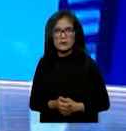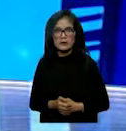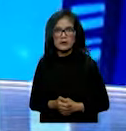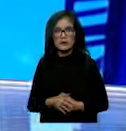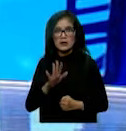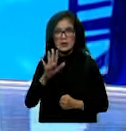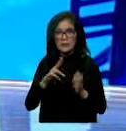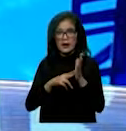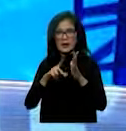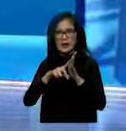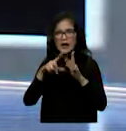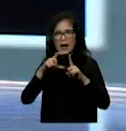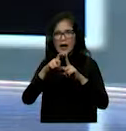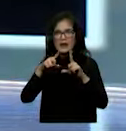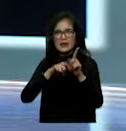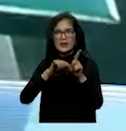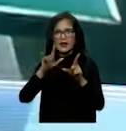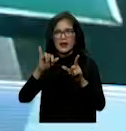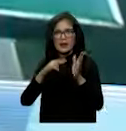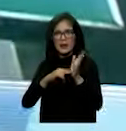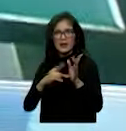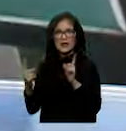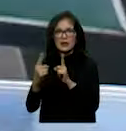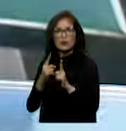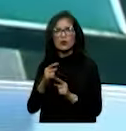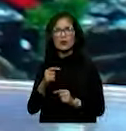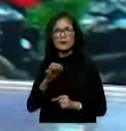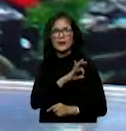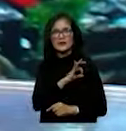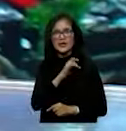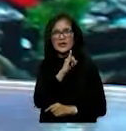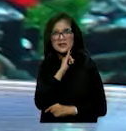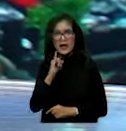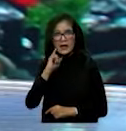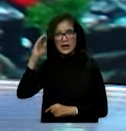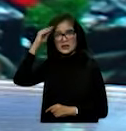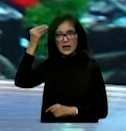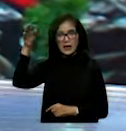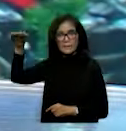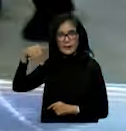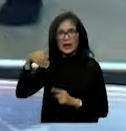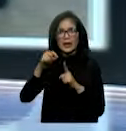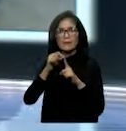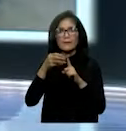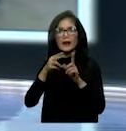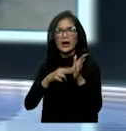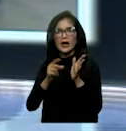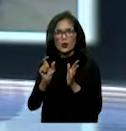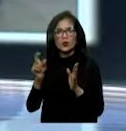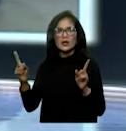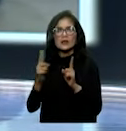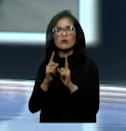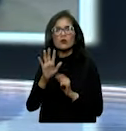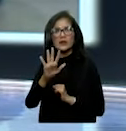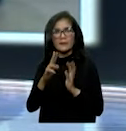Lima Nahdiyin yang bertemu Presiden Israel Isaac Herzog hari ini rencananya dipanggil PBNU. Pertemuan lima Nahdiyin ini disesalkan Ketua